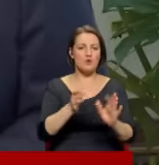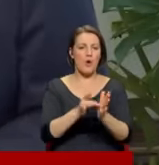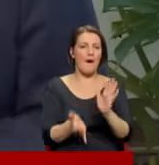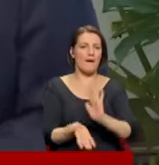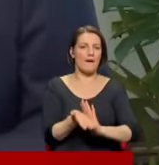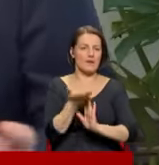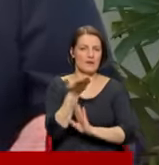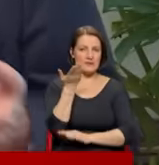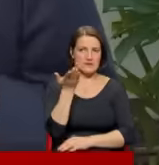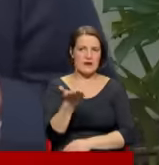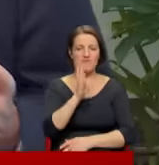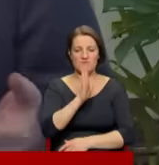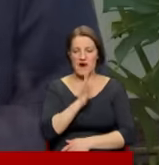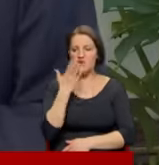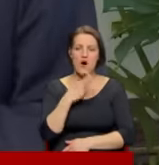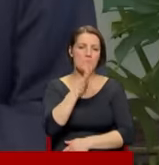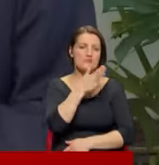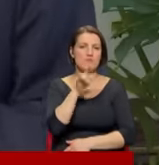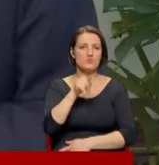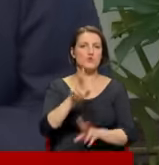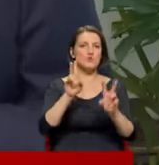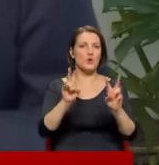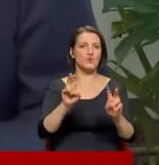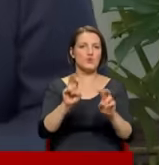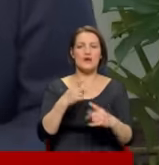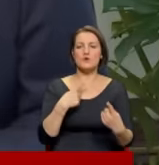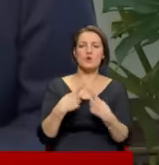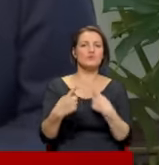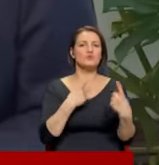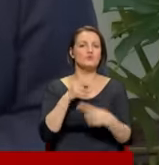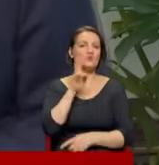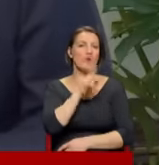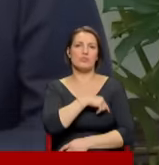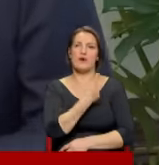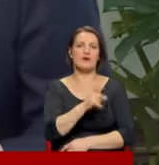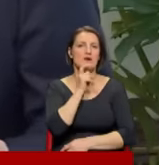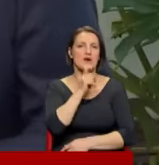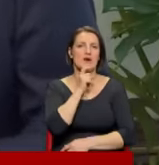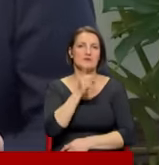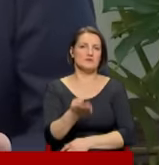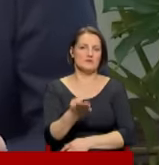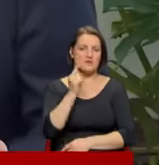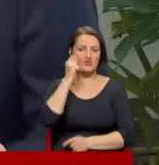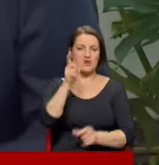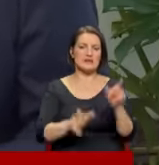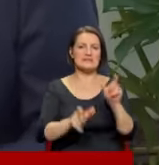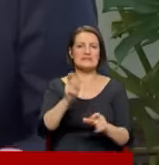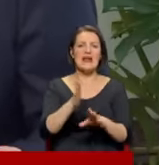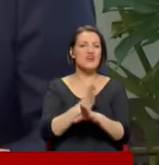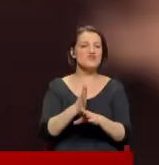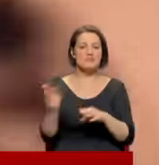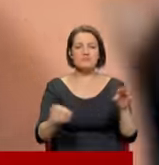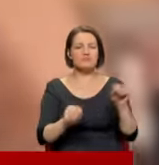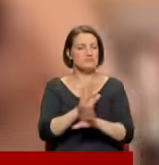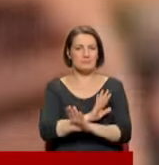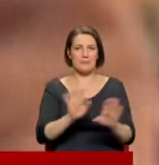kalkarsa işte var yok bilmiyorum. Bu konuların konuşulması son derece yanlış. Makamı şahıslar doldurur, eşyalar